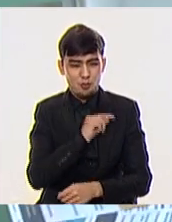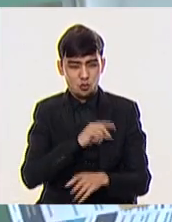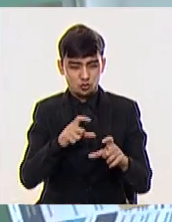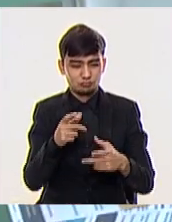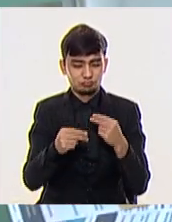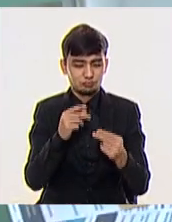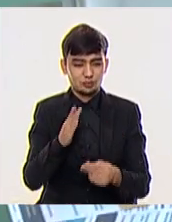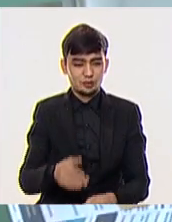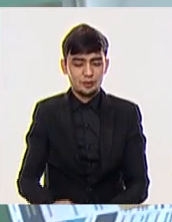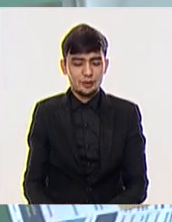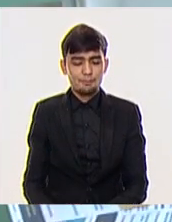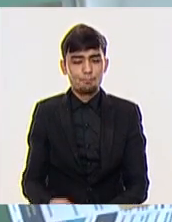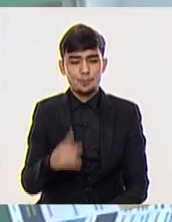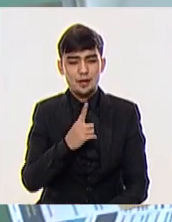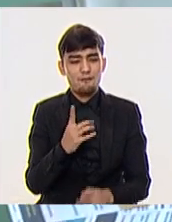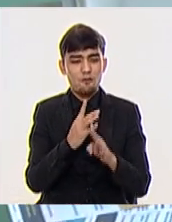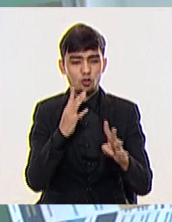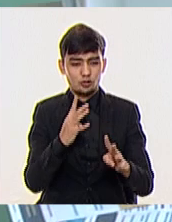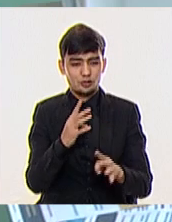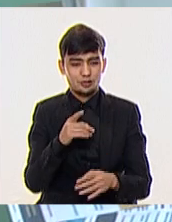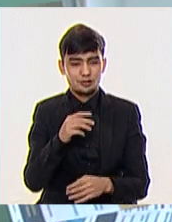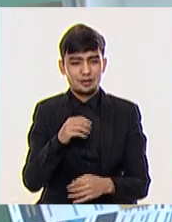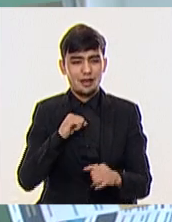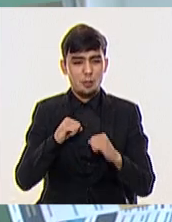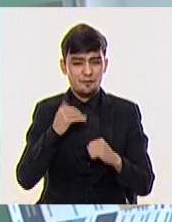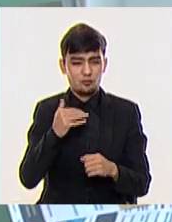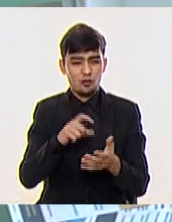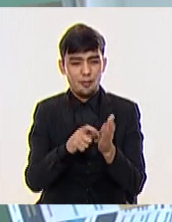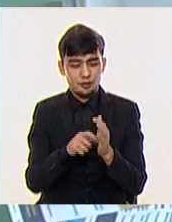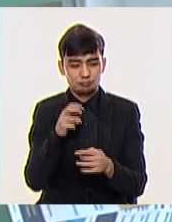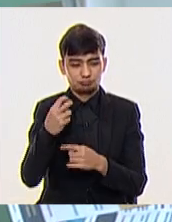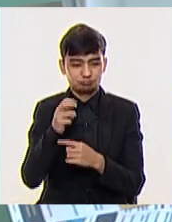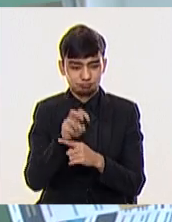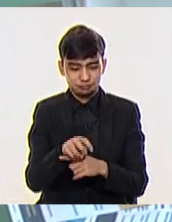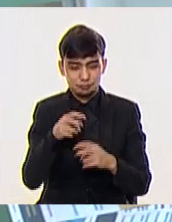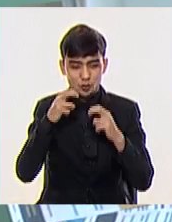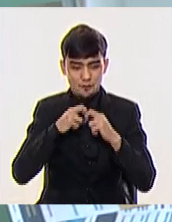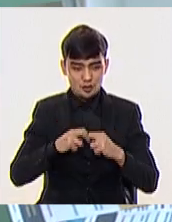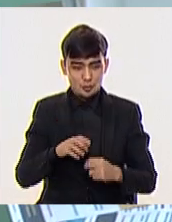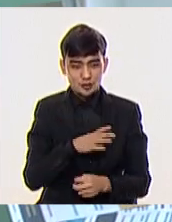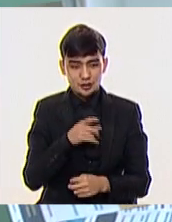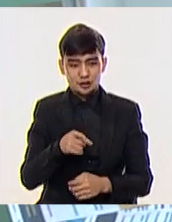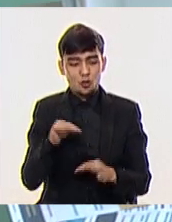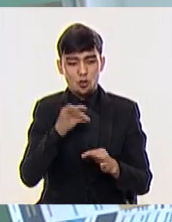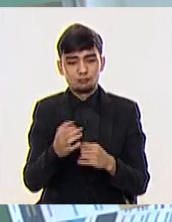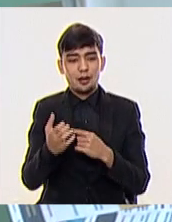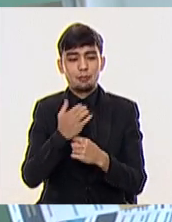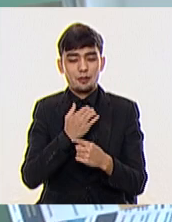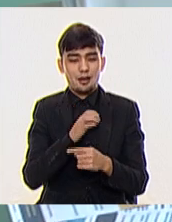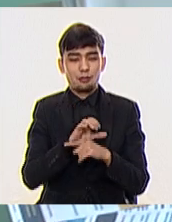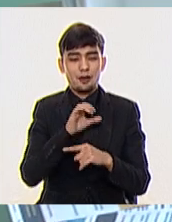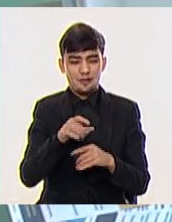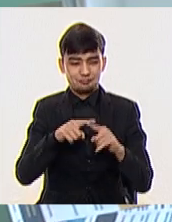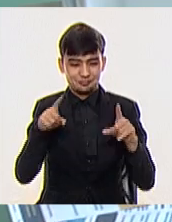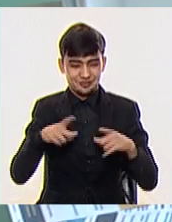вакцинацияны алдым. Вакцинацияның алдында терапевттің кабинетінен өттік. Ол жерден вакцинацияға біз жолдама алдық. Қазір